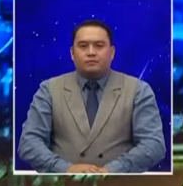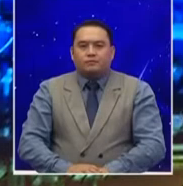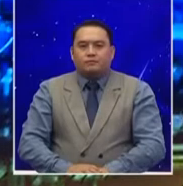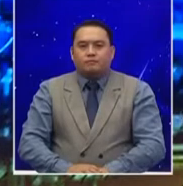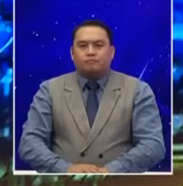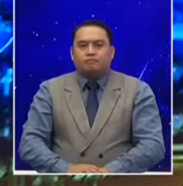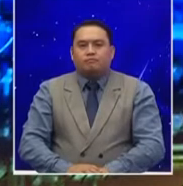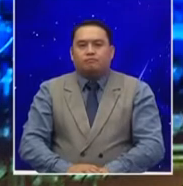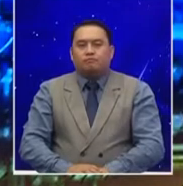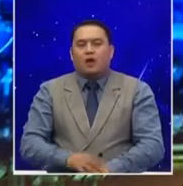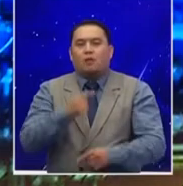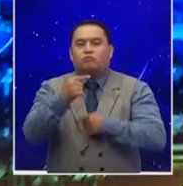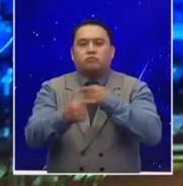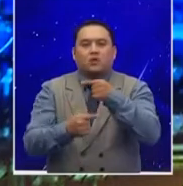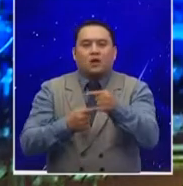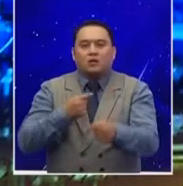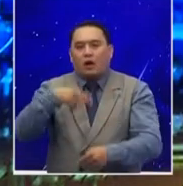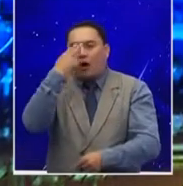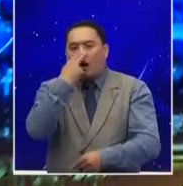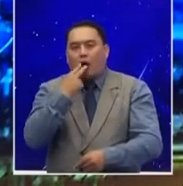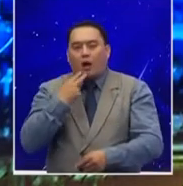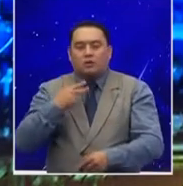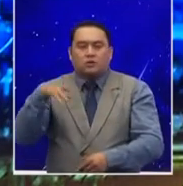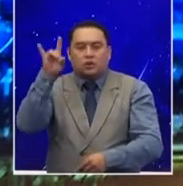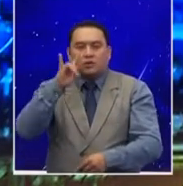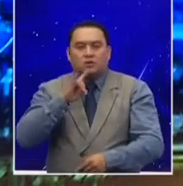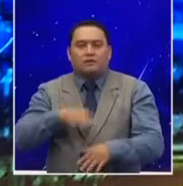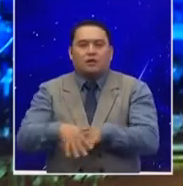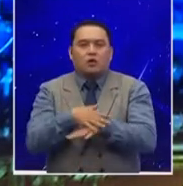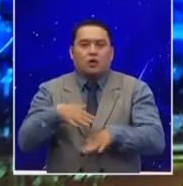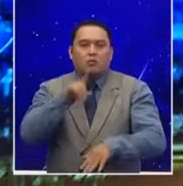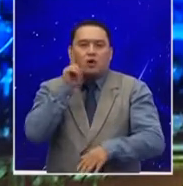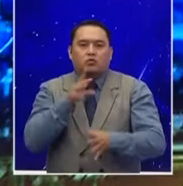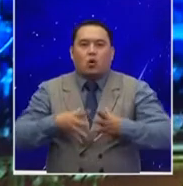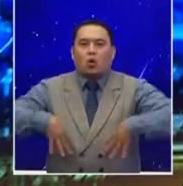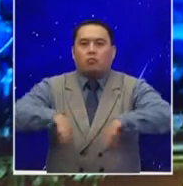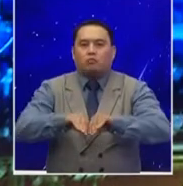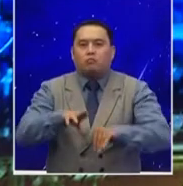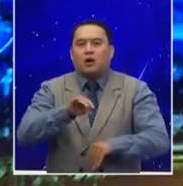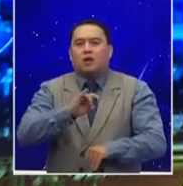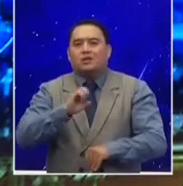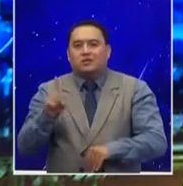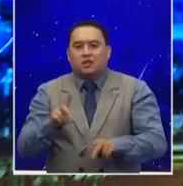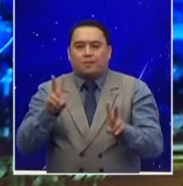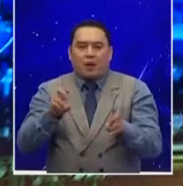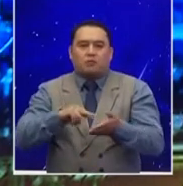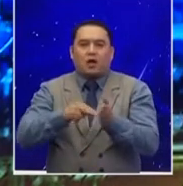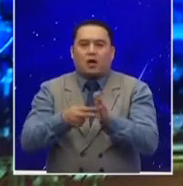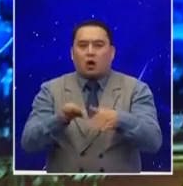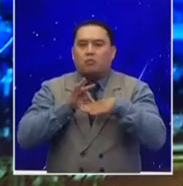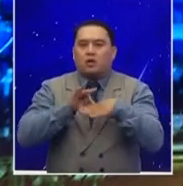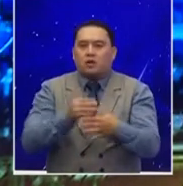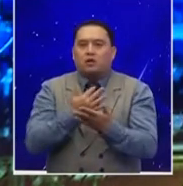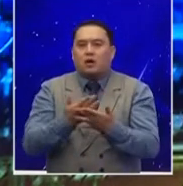Продвигать традиции и обычаи казахского народа намерены волонтеры молодежного общественного объединения «Парыс». Для этого планируется